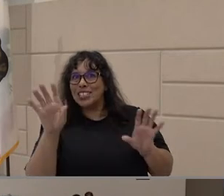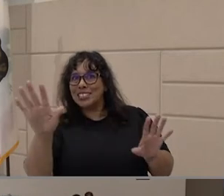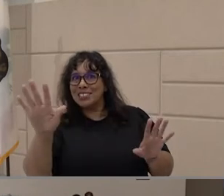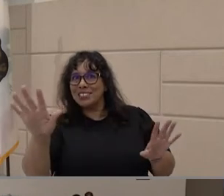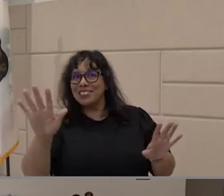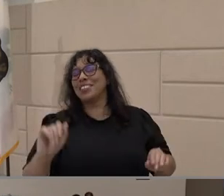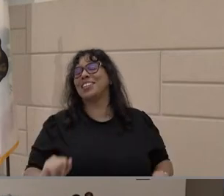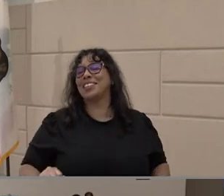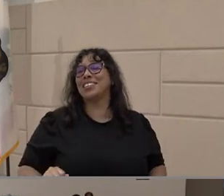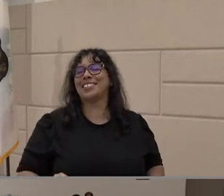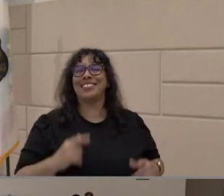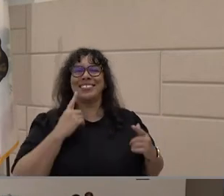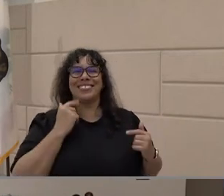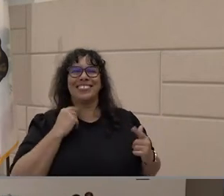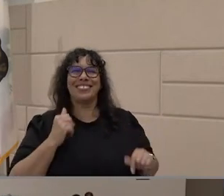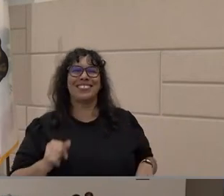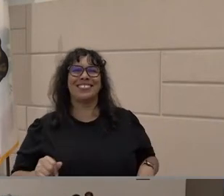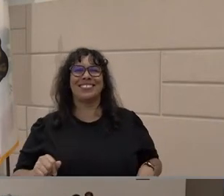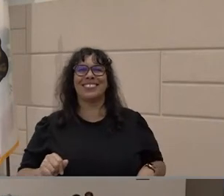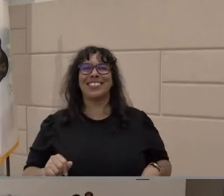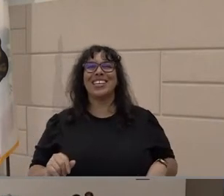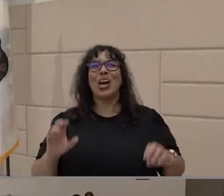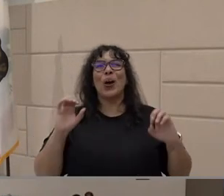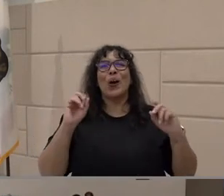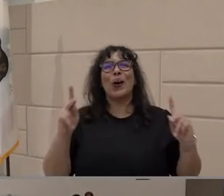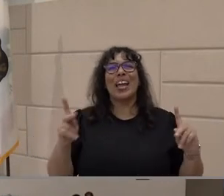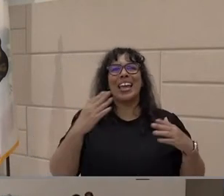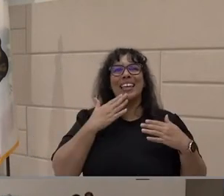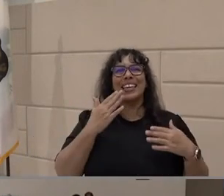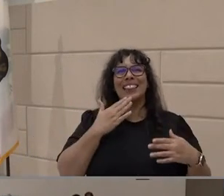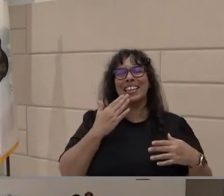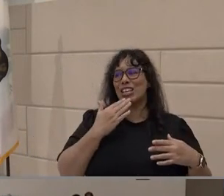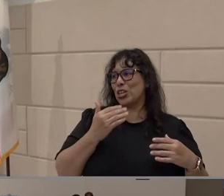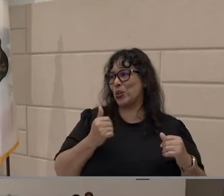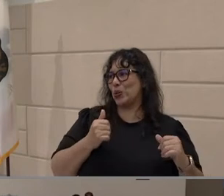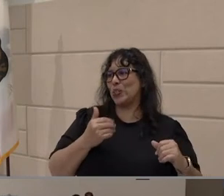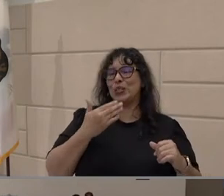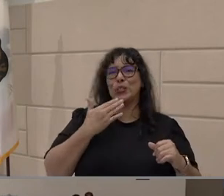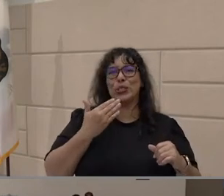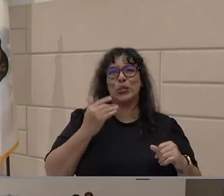សូមលោកនងហើយបើបសន្ជាមានសំណួរបែរដែលគេត្រូវសួរ